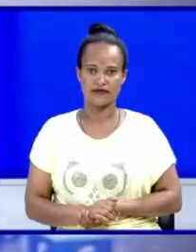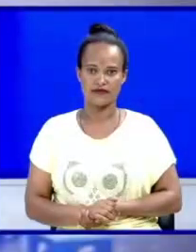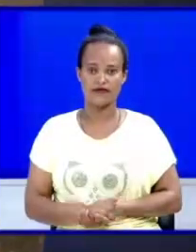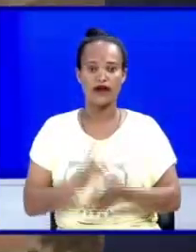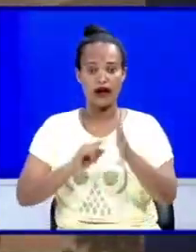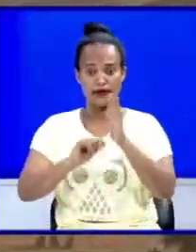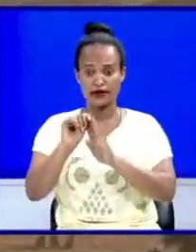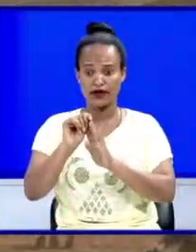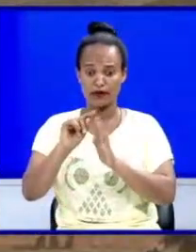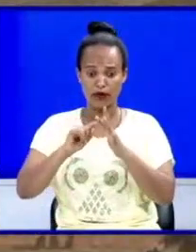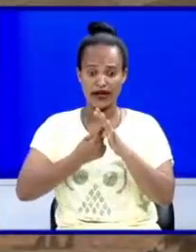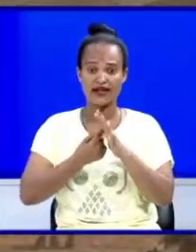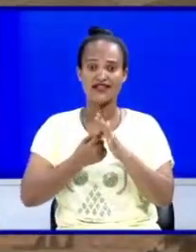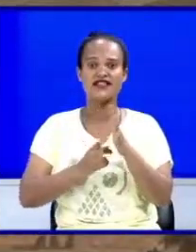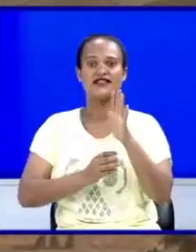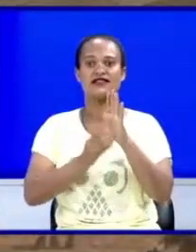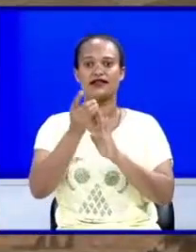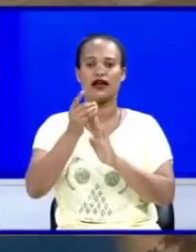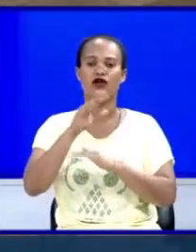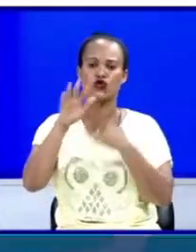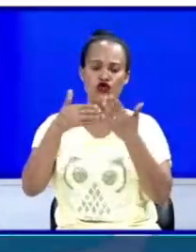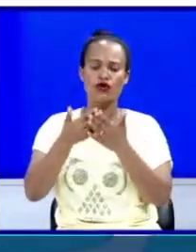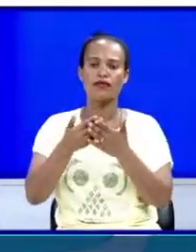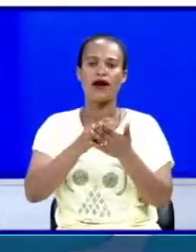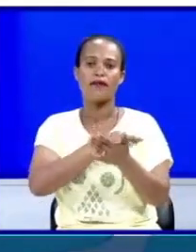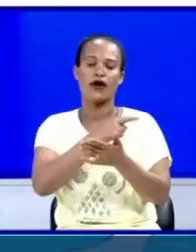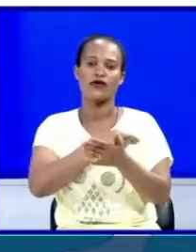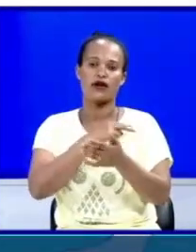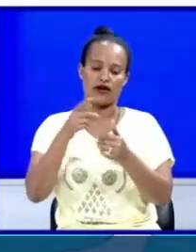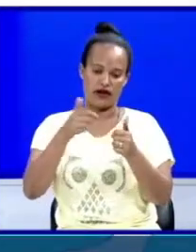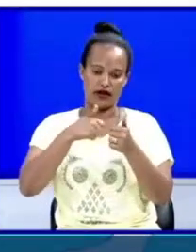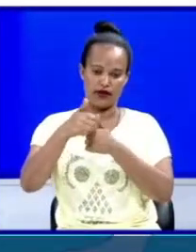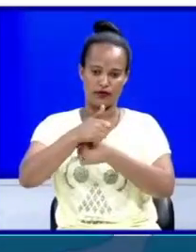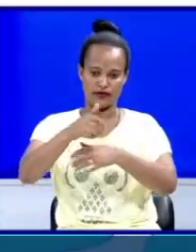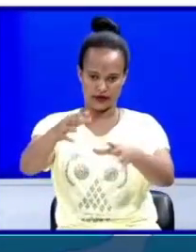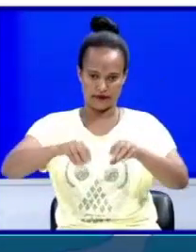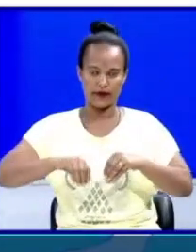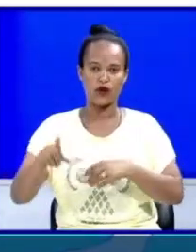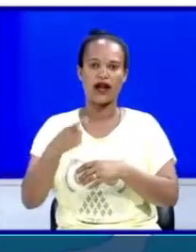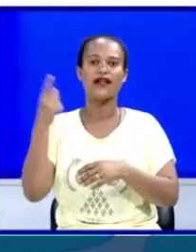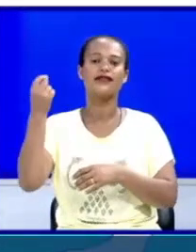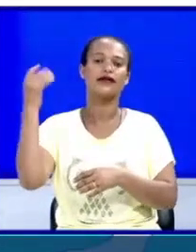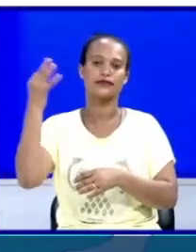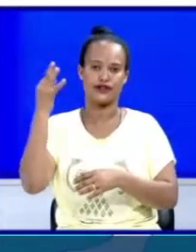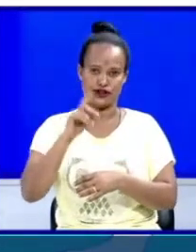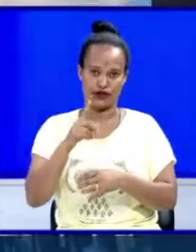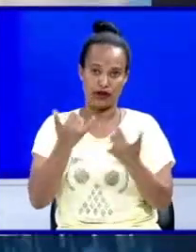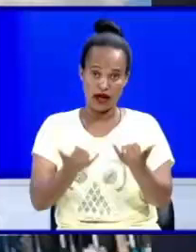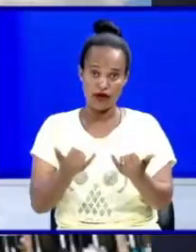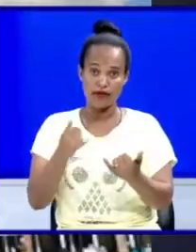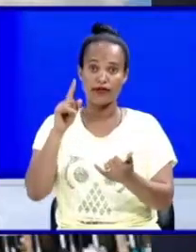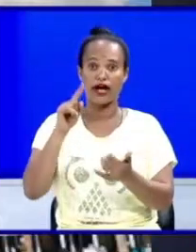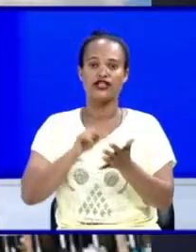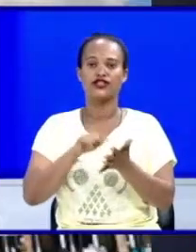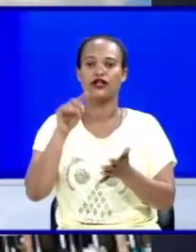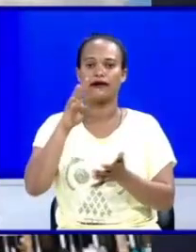ትግራይ መበቆል ስልጣነን ኩሎም ሃይማኖታት ቀዲሞም ዝተቀበለት ምኳና ታሪክ ምስክር እዩ ኣብዚ ናይ ሎሚ መበል